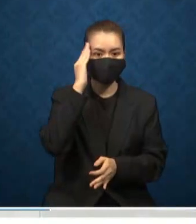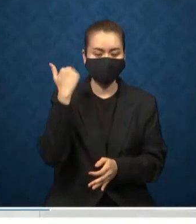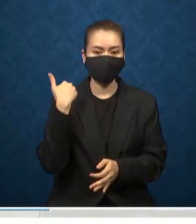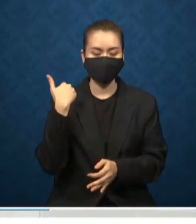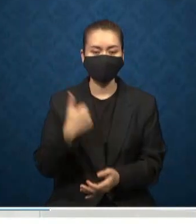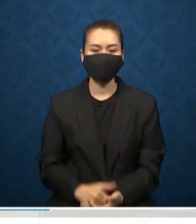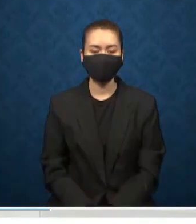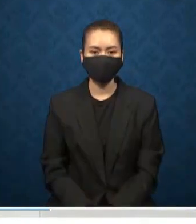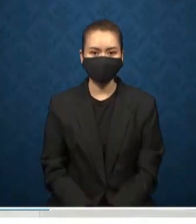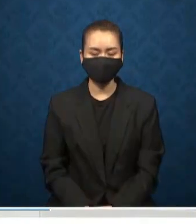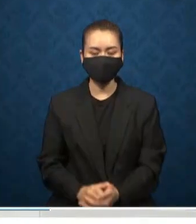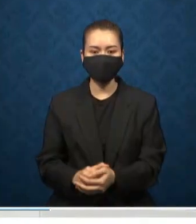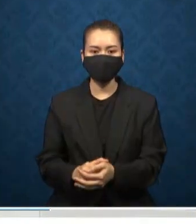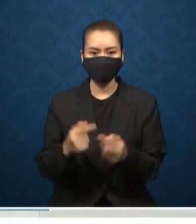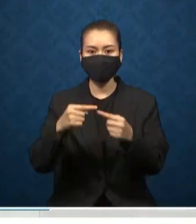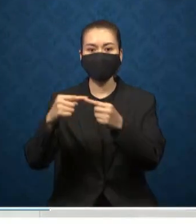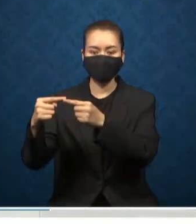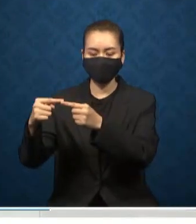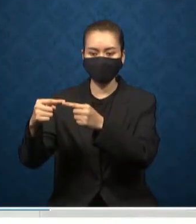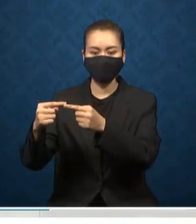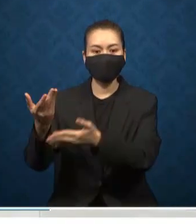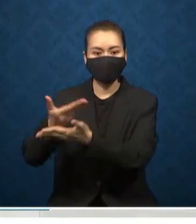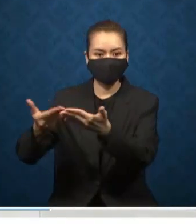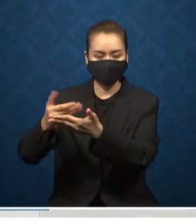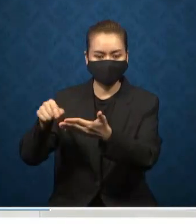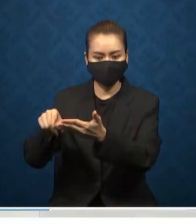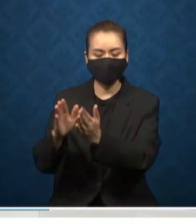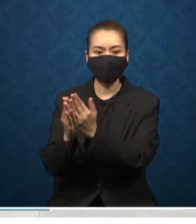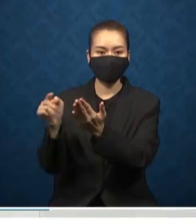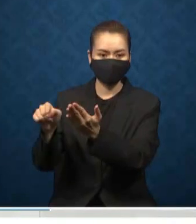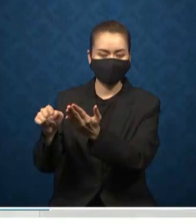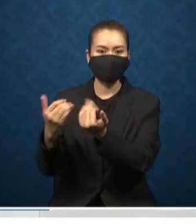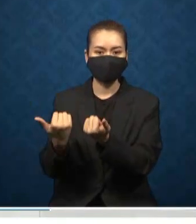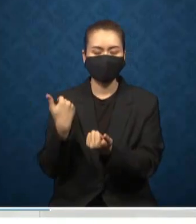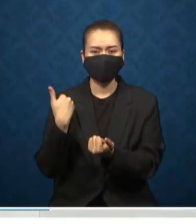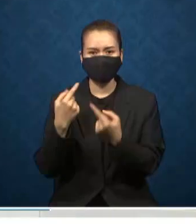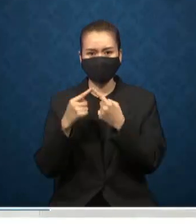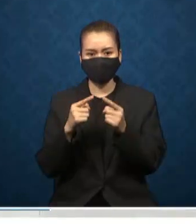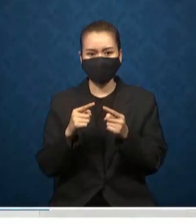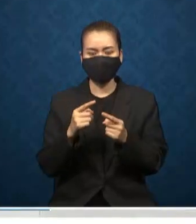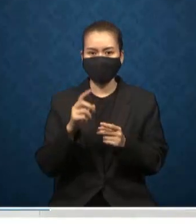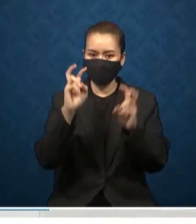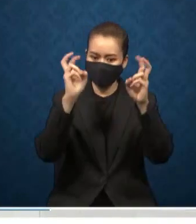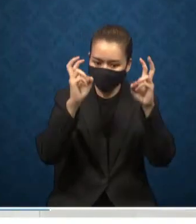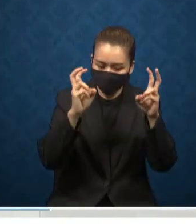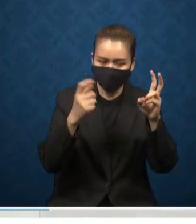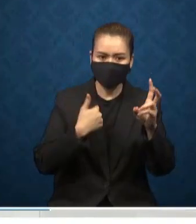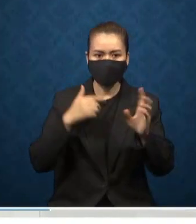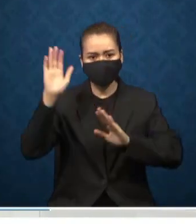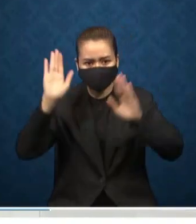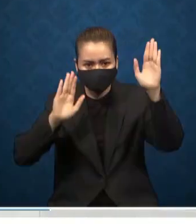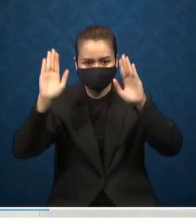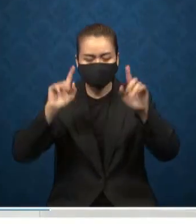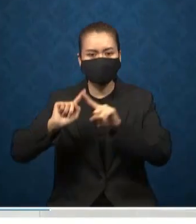ที่ท่านจะพิจารณาในบทบัญญัติฉบับนี้ซึ่งผมเข้าใจว่าอาจจะมีข้อประเด็นเรียกร้องหลายๆประเด็นน